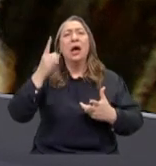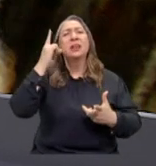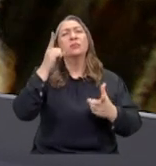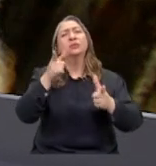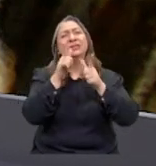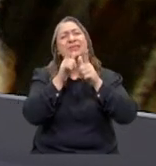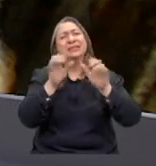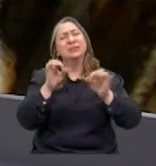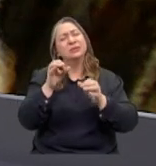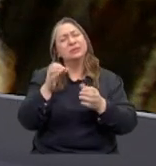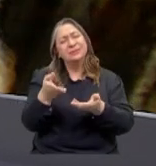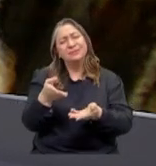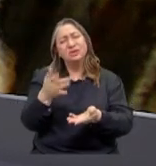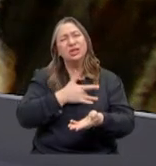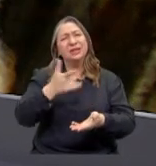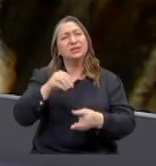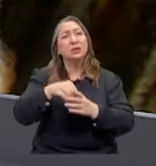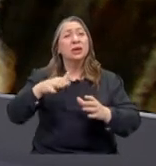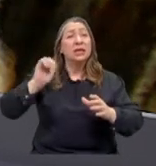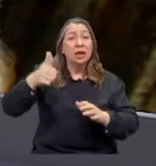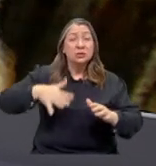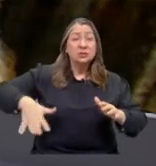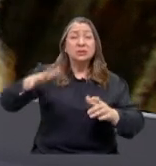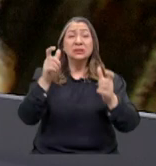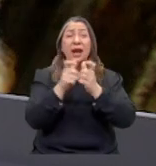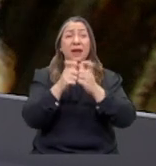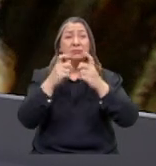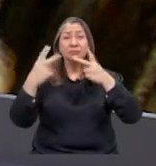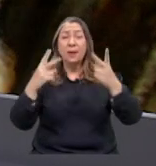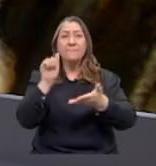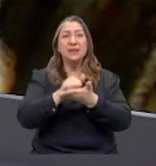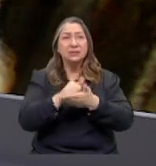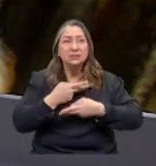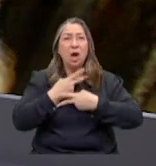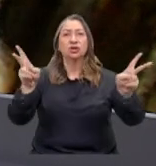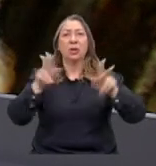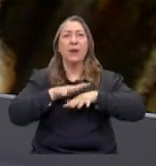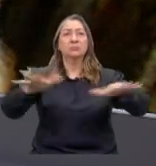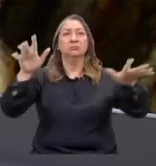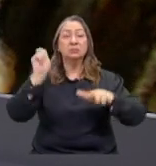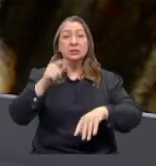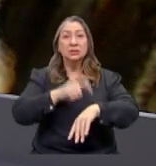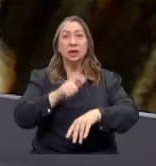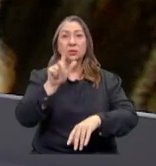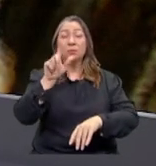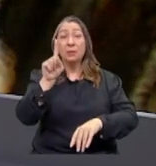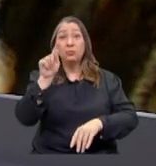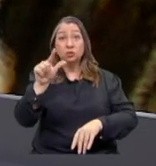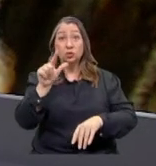bu sessiz kulları için yarın ülke genelinde birçok dernek tarafından basın açıklamaları yapılacak. Saat